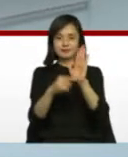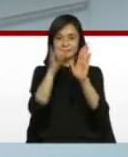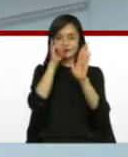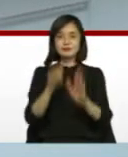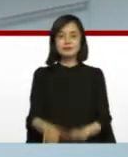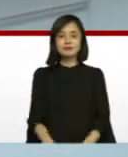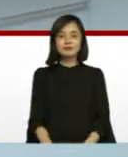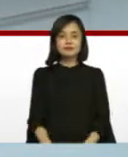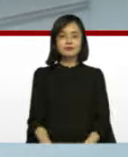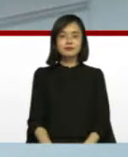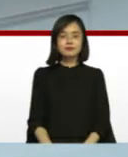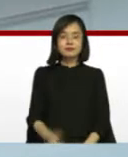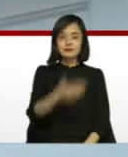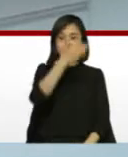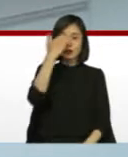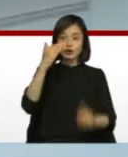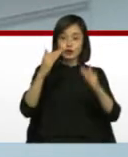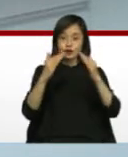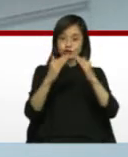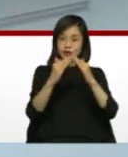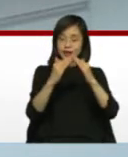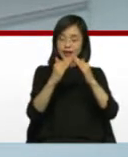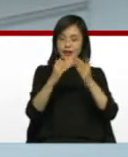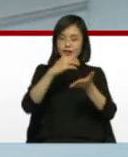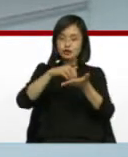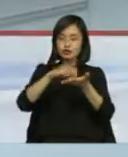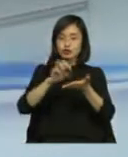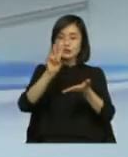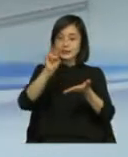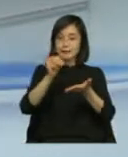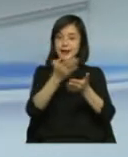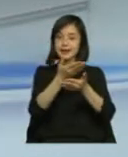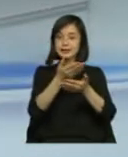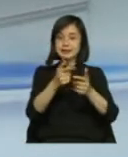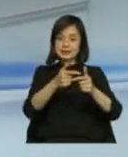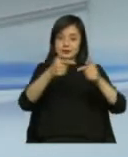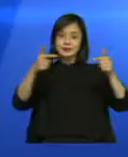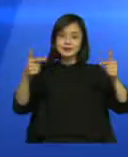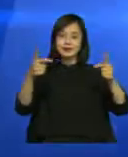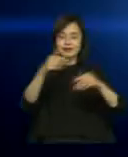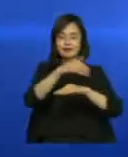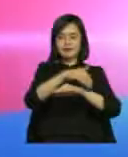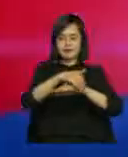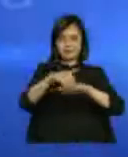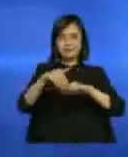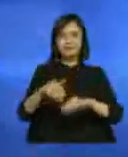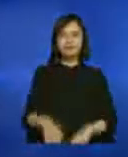비해 3만 호 이상의 청년주택이 늘어날 전망입니다. 송지현 기자입니다.